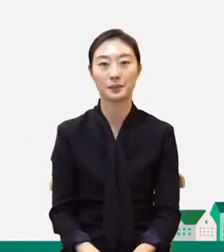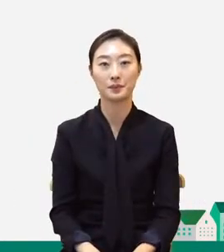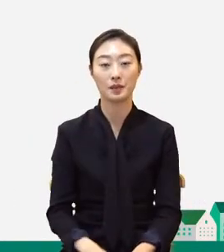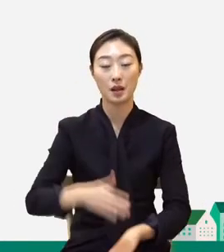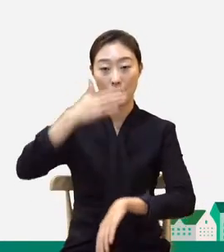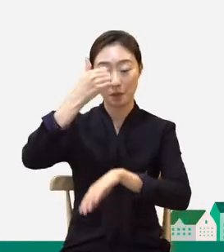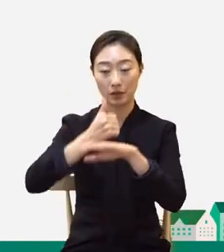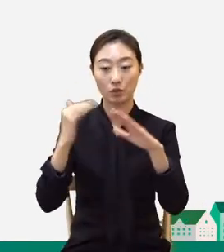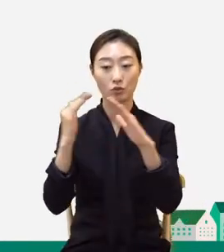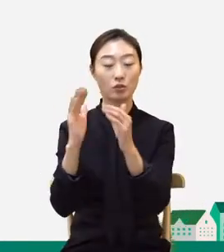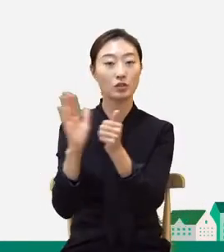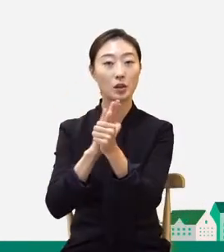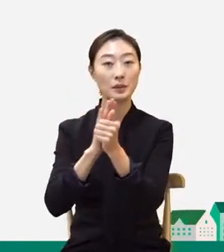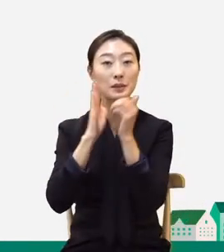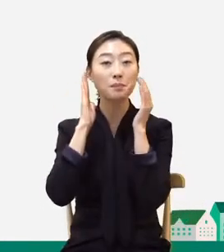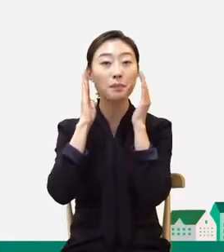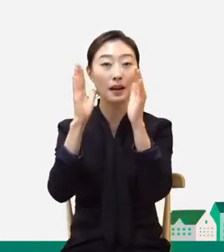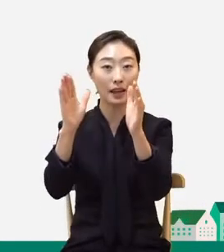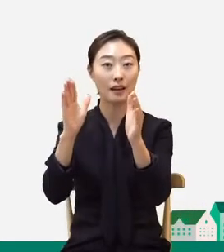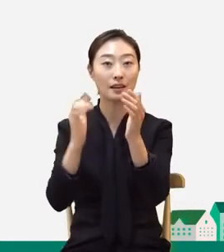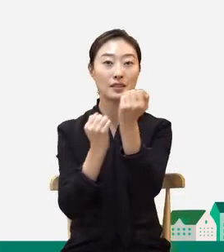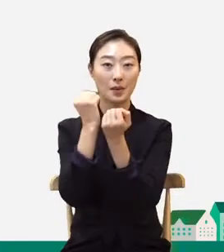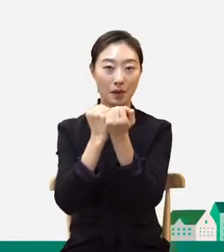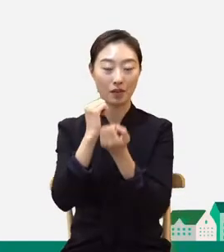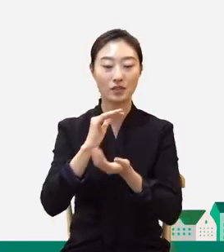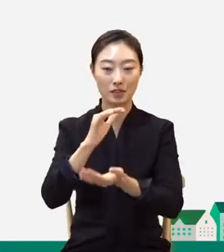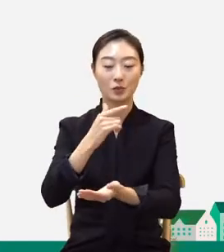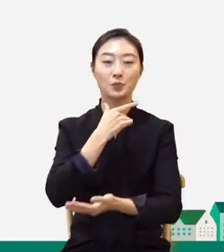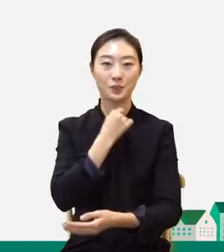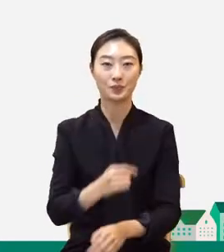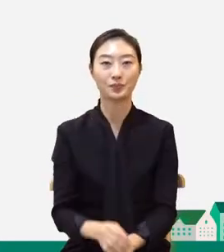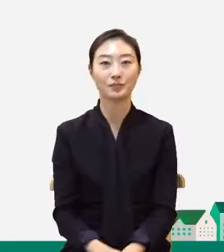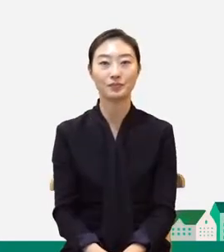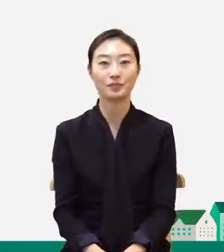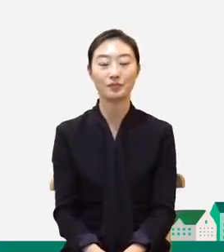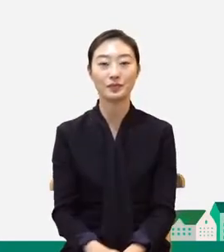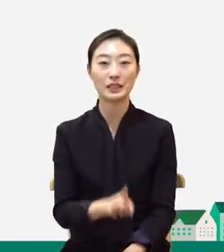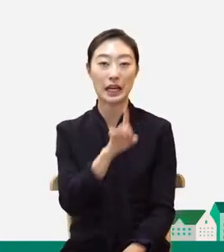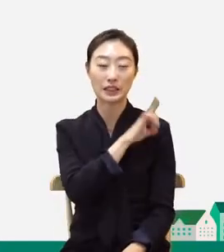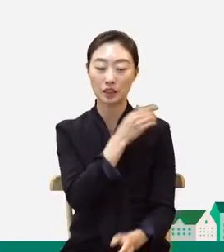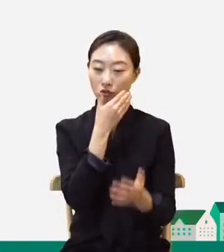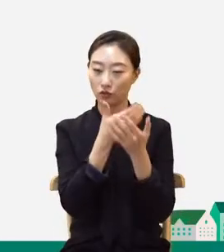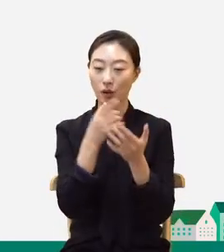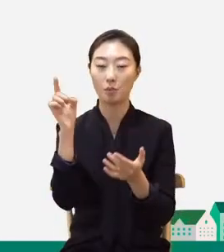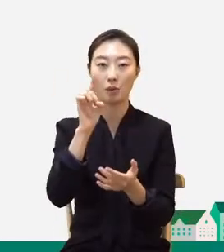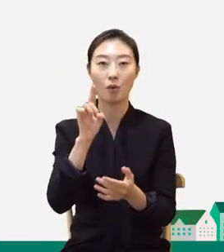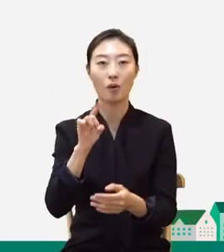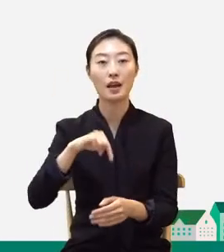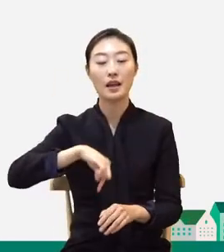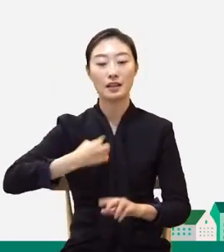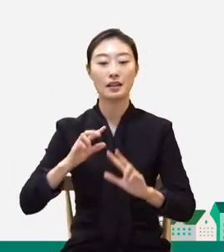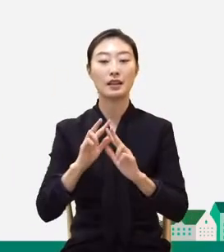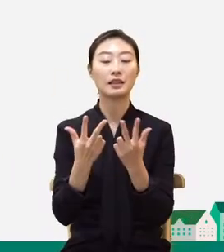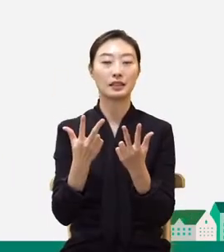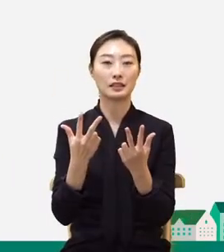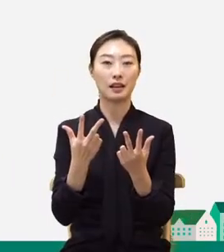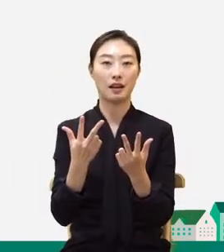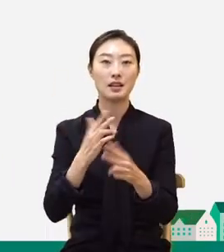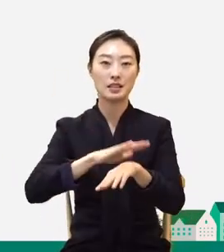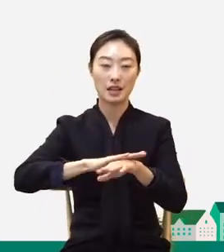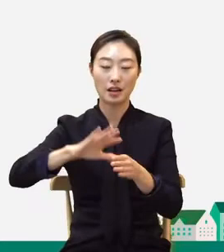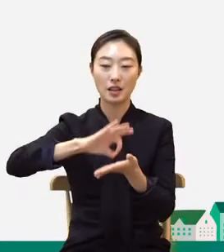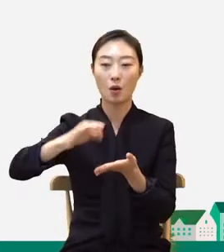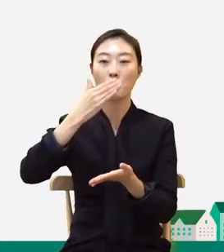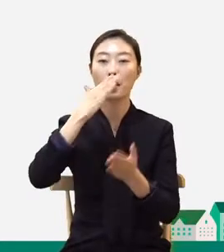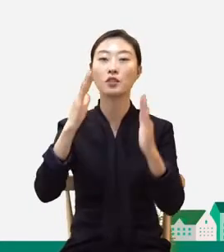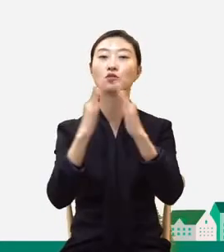마지막으로 주거 서비스 방향성에 대해서 제언을 드리고 마무리를 하려고 합니다. 가장 중요한 것은 저희 당사자분들이 이용하실 수 있는